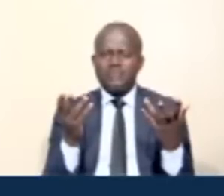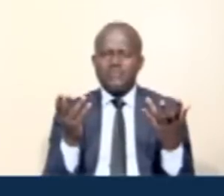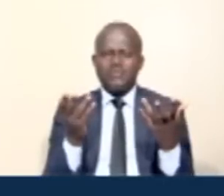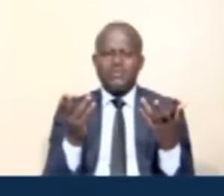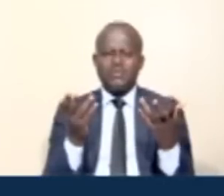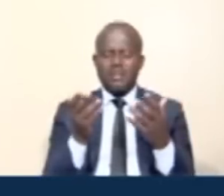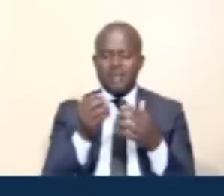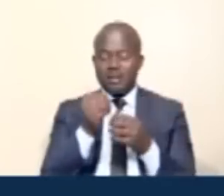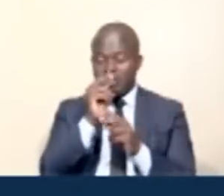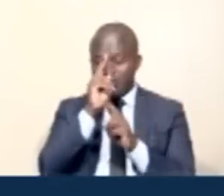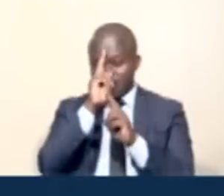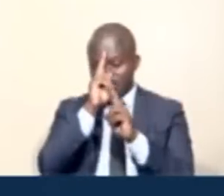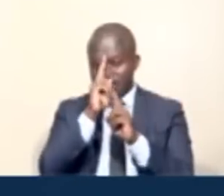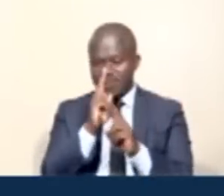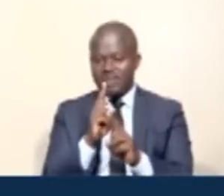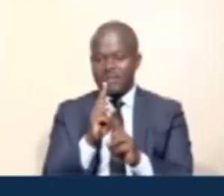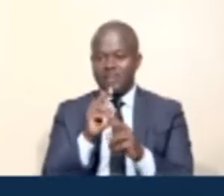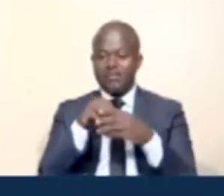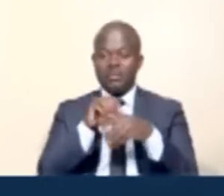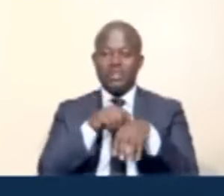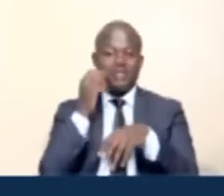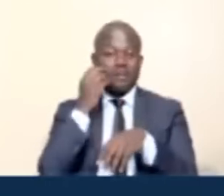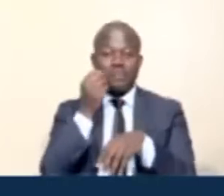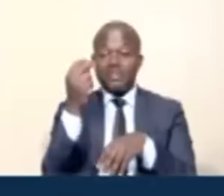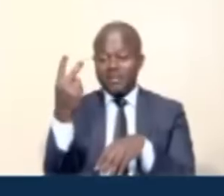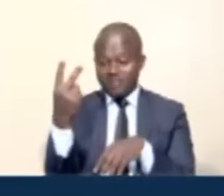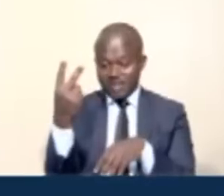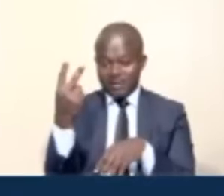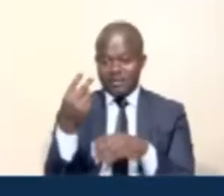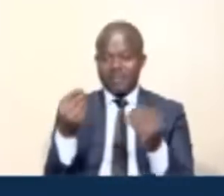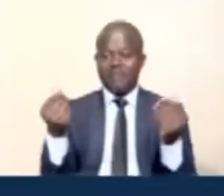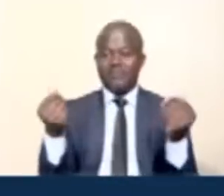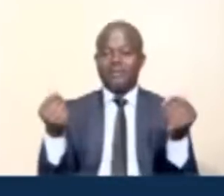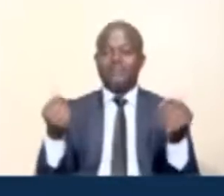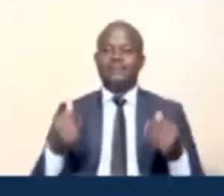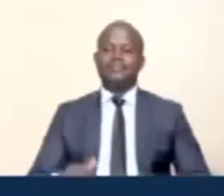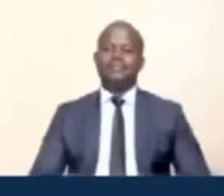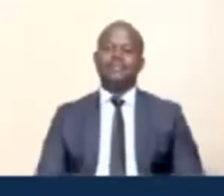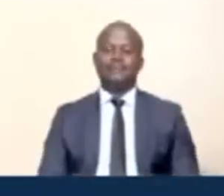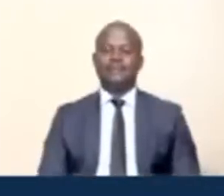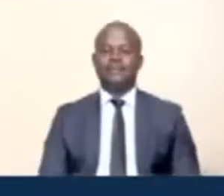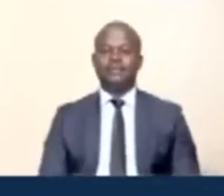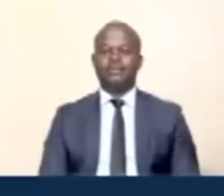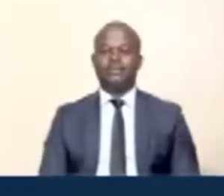Your Excellency, mu gihe kitarenze amezi abiri kiraba cyakemutse.